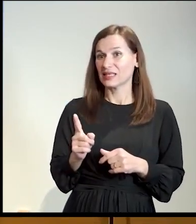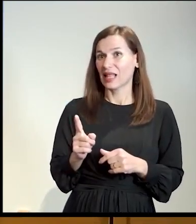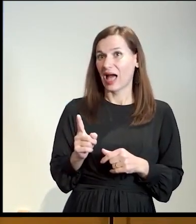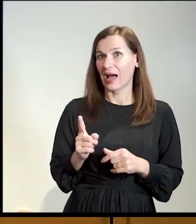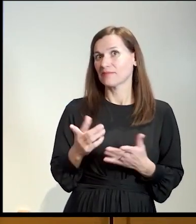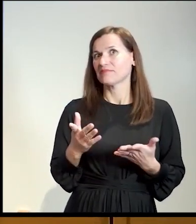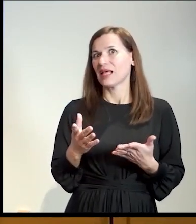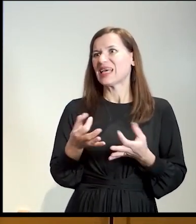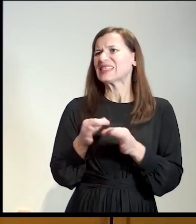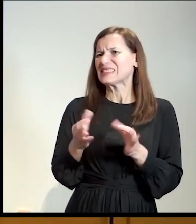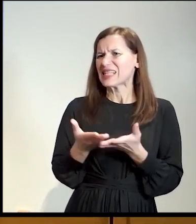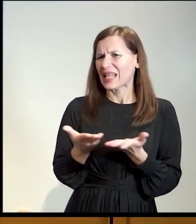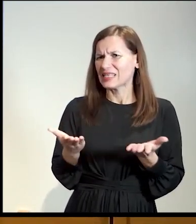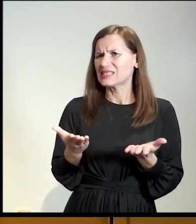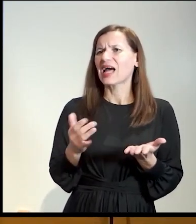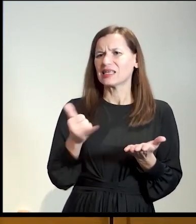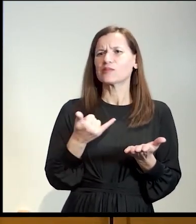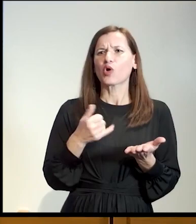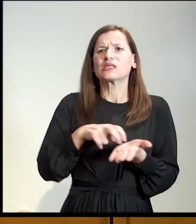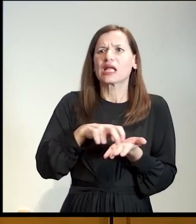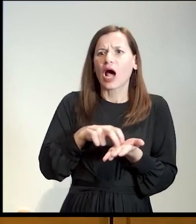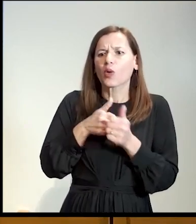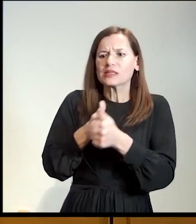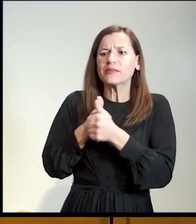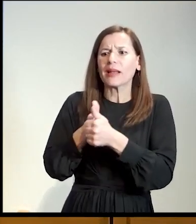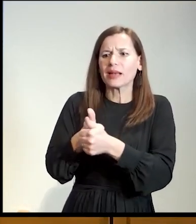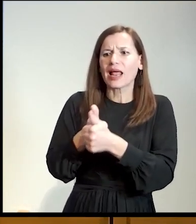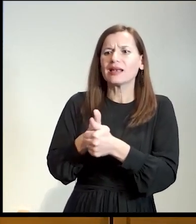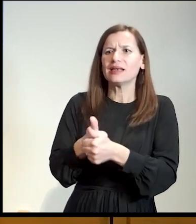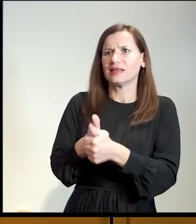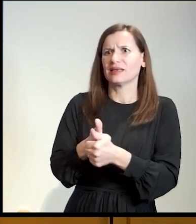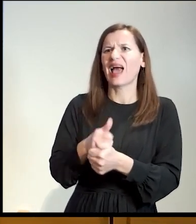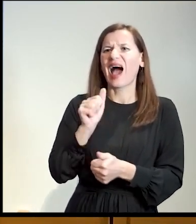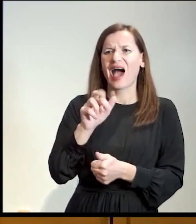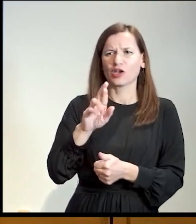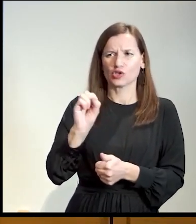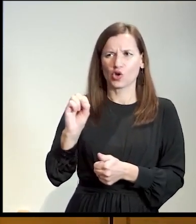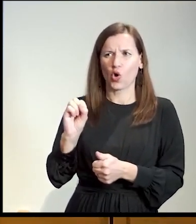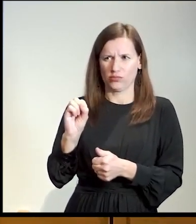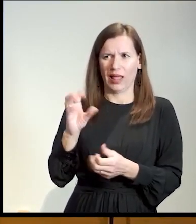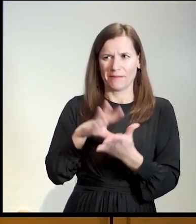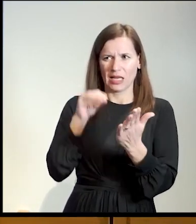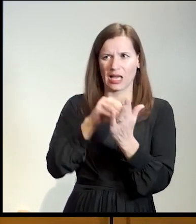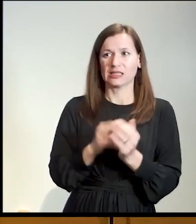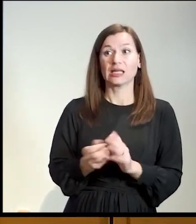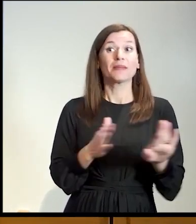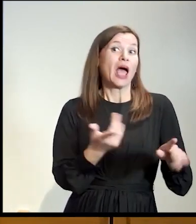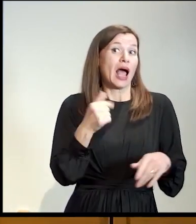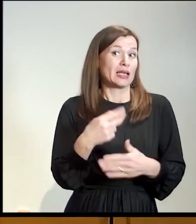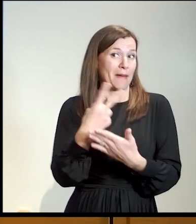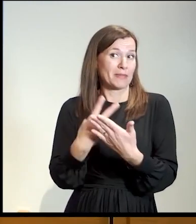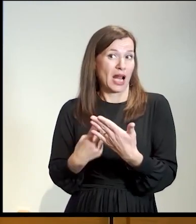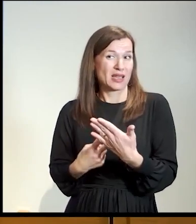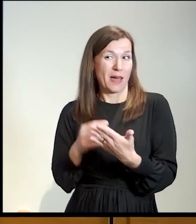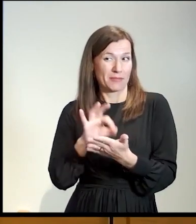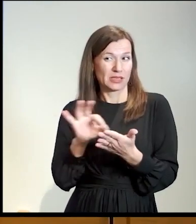strahom spremljali po Arsovi aplikaciji? Je to bralna pismenost, ki se menda rapidno